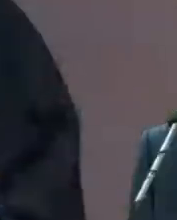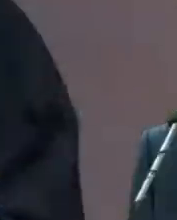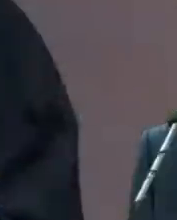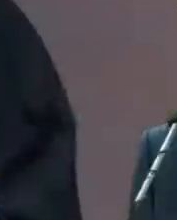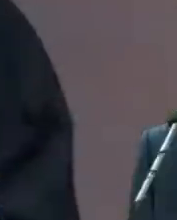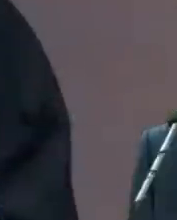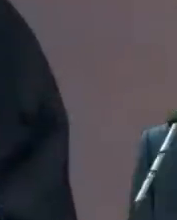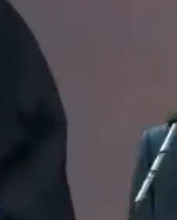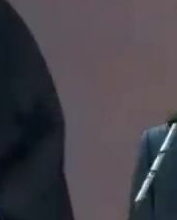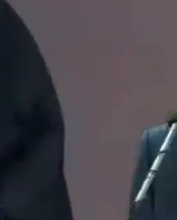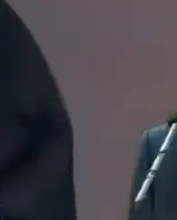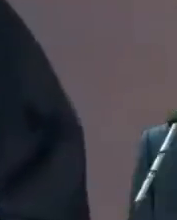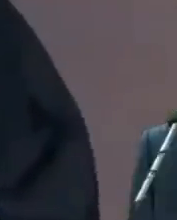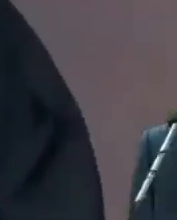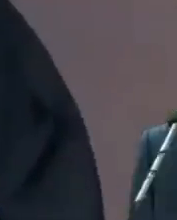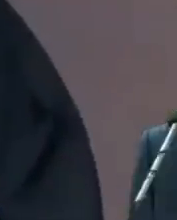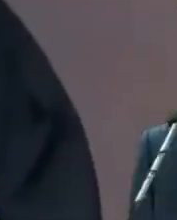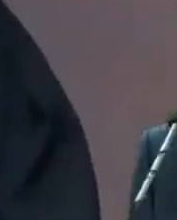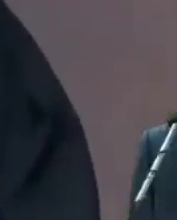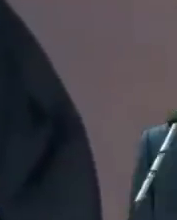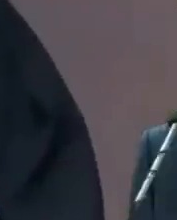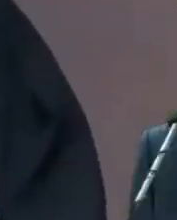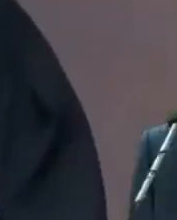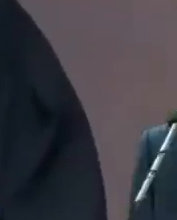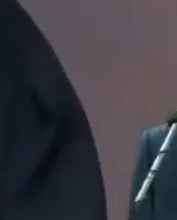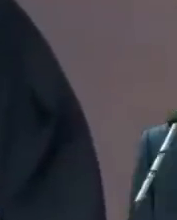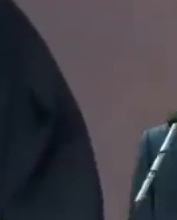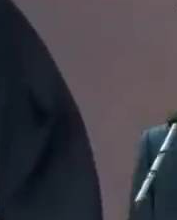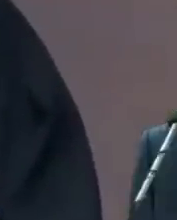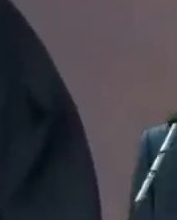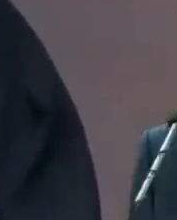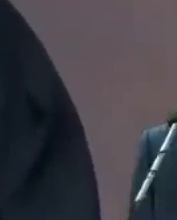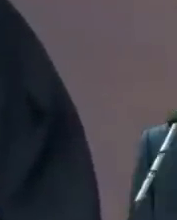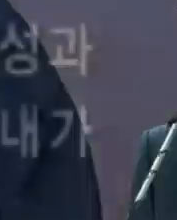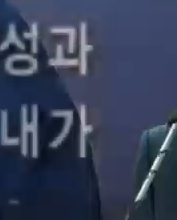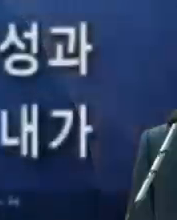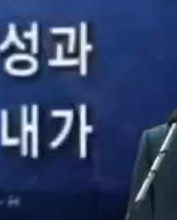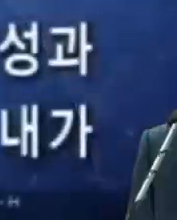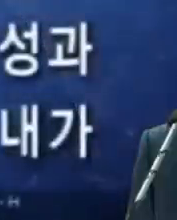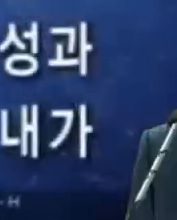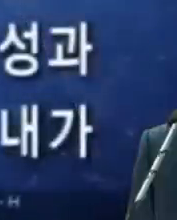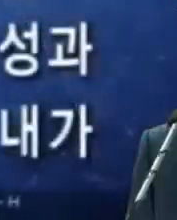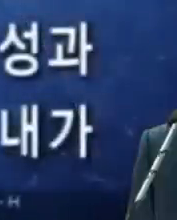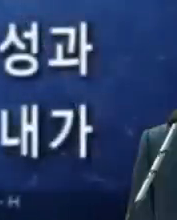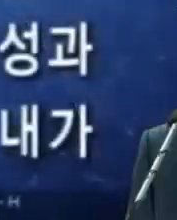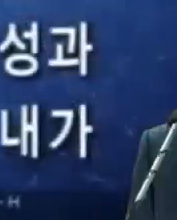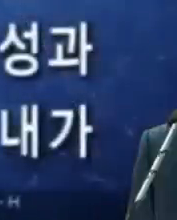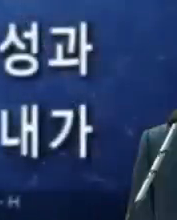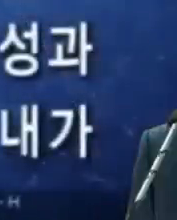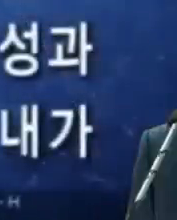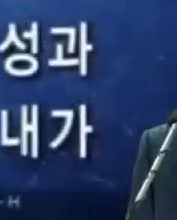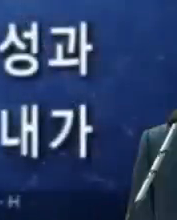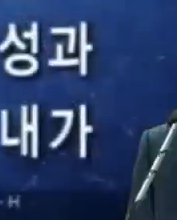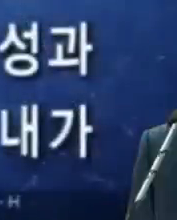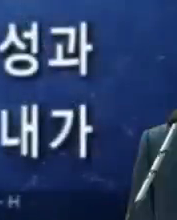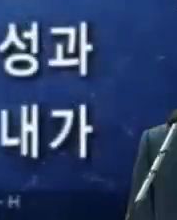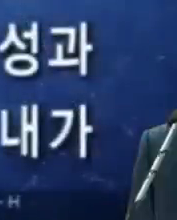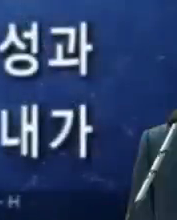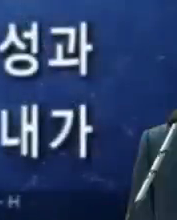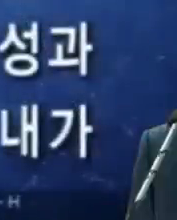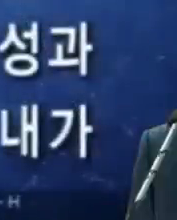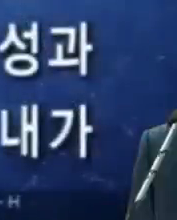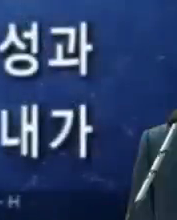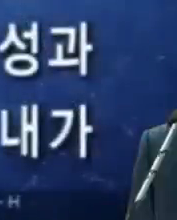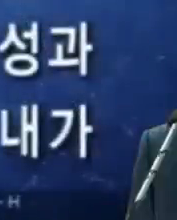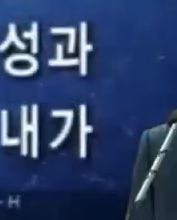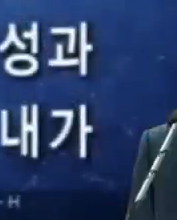오늘 은혜 받으실 하나님의 말씀은 여호수아 1장 1절로 9절 말씀입니다. 여호수아 1장